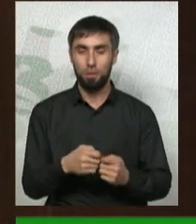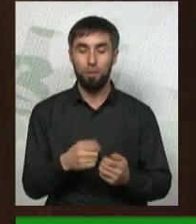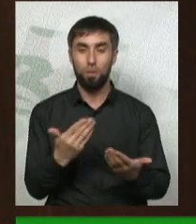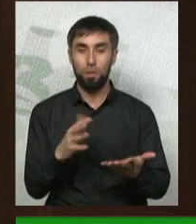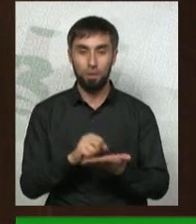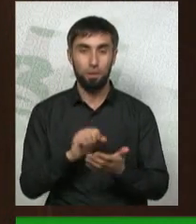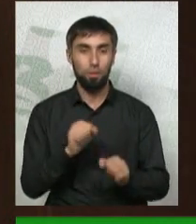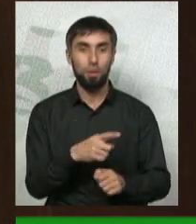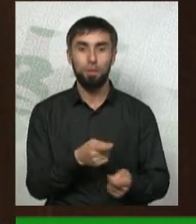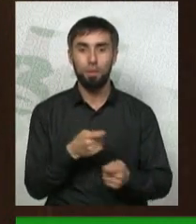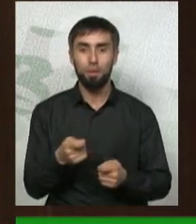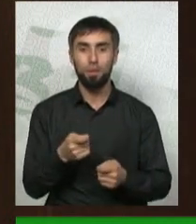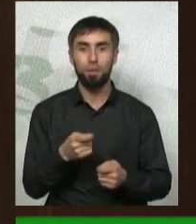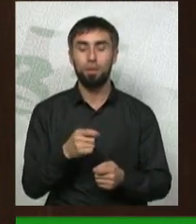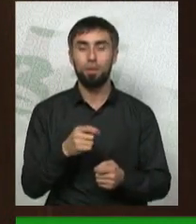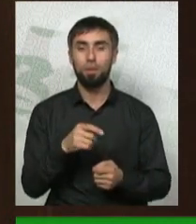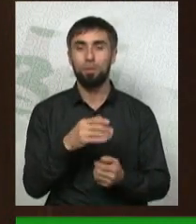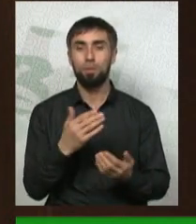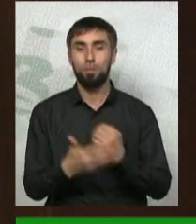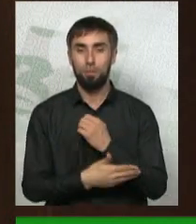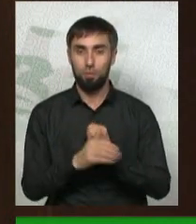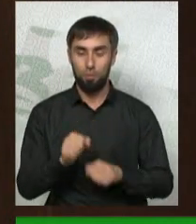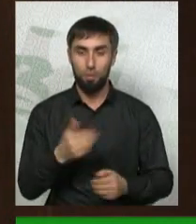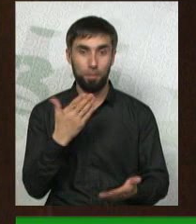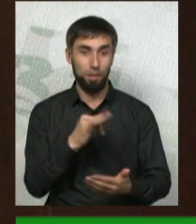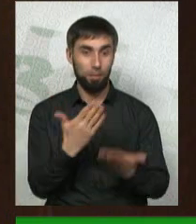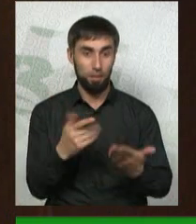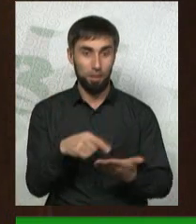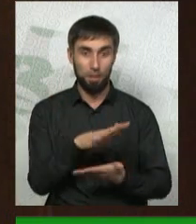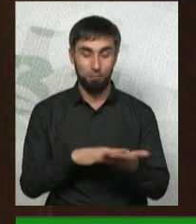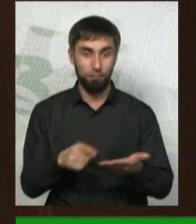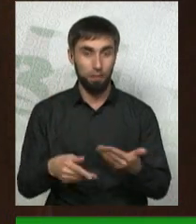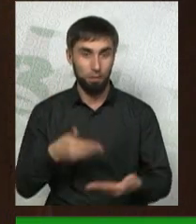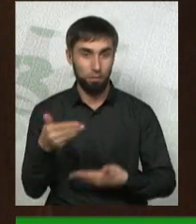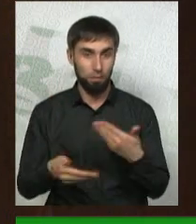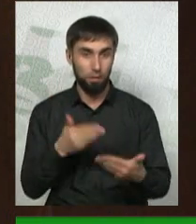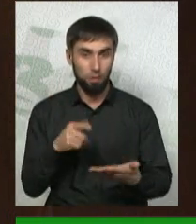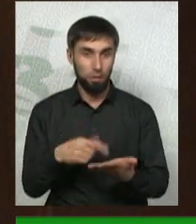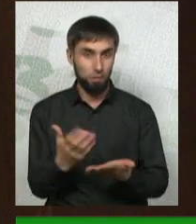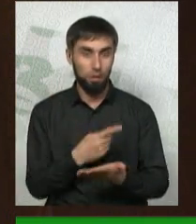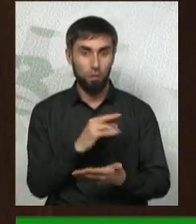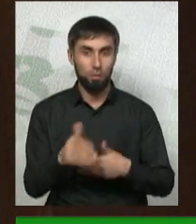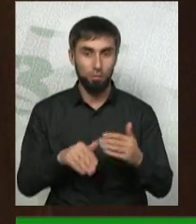сегодня может привести к определенным последствиям. В частности, при проведении в дальнейшем археологических полевых работ,